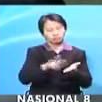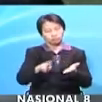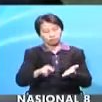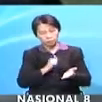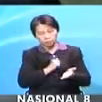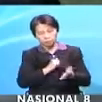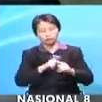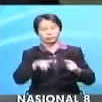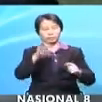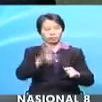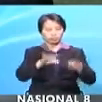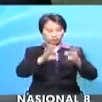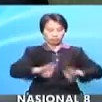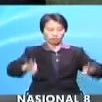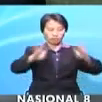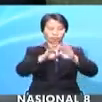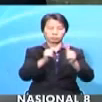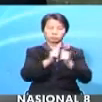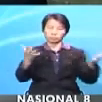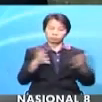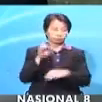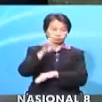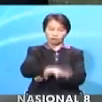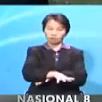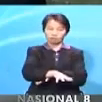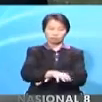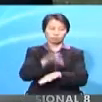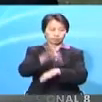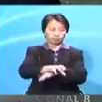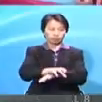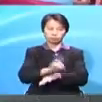tetapi yang penting tanpa paksaan